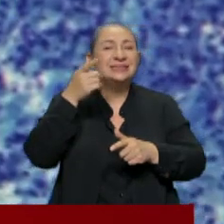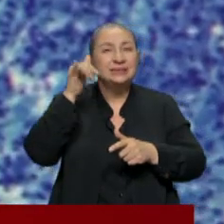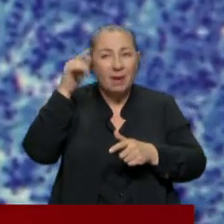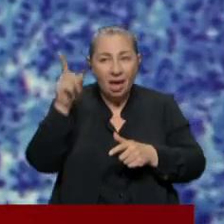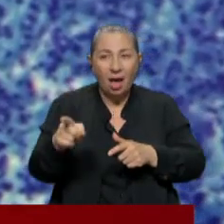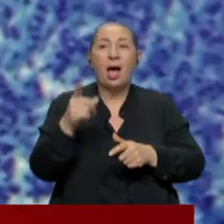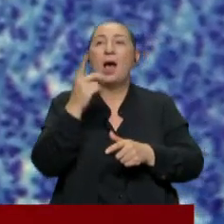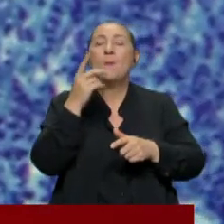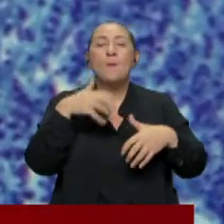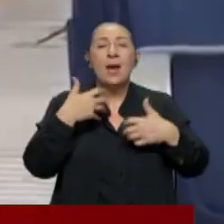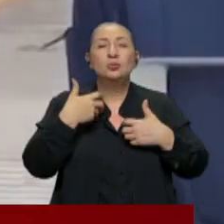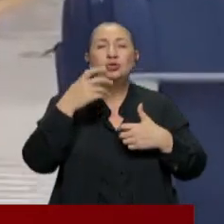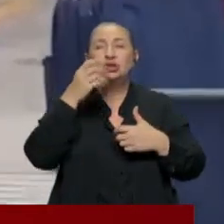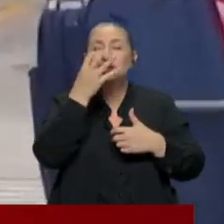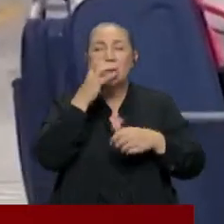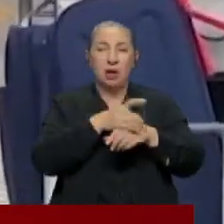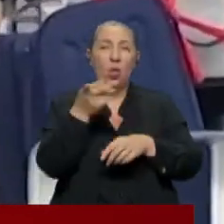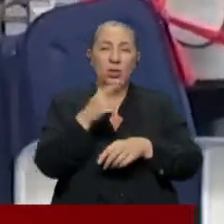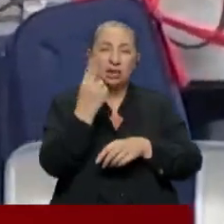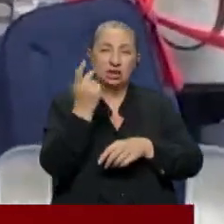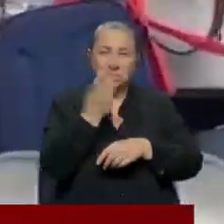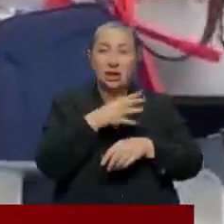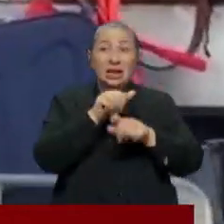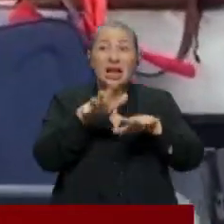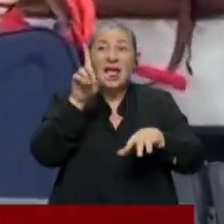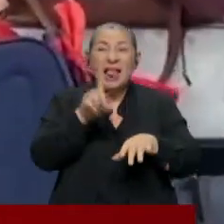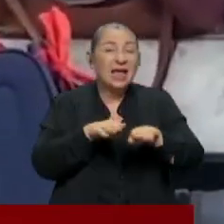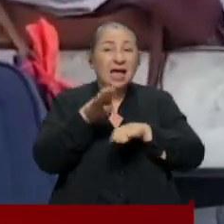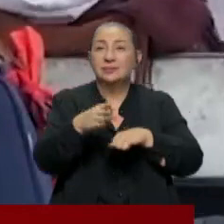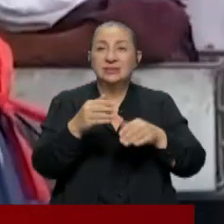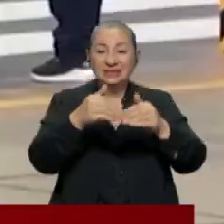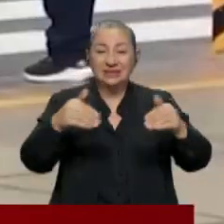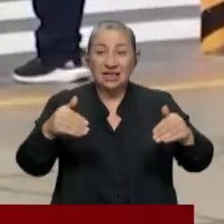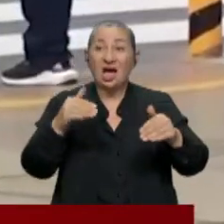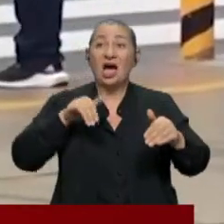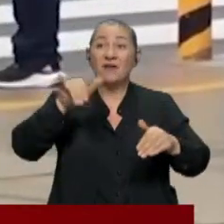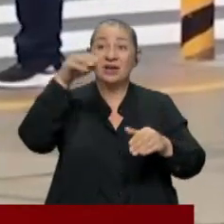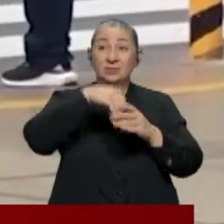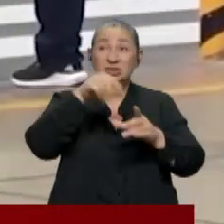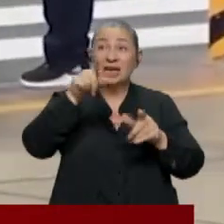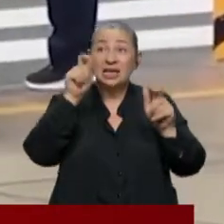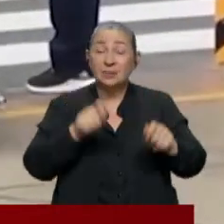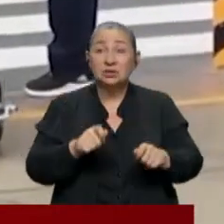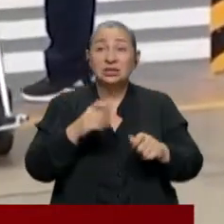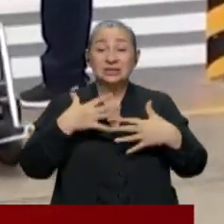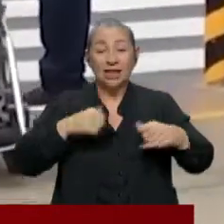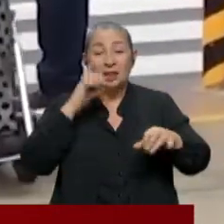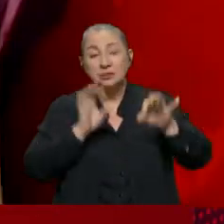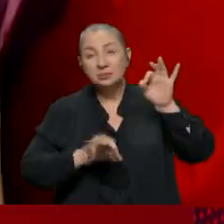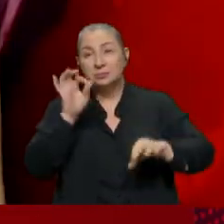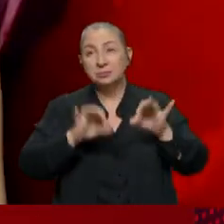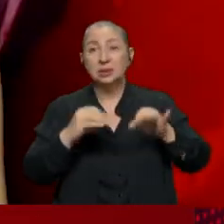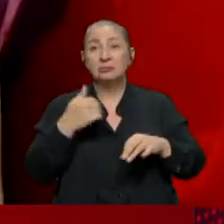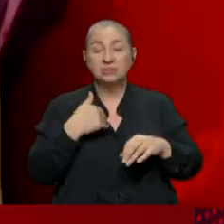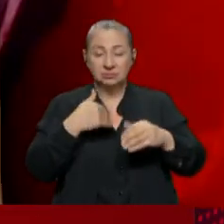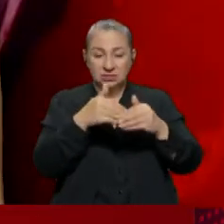çiçeği hastalığından hayatını kaybetti. Yayılımı önlemenin ilk adımı sınırlarda ve havalimanlarında yapılacak sağlık taramaları.